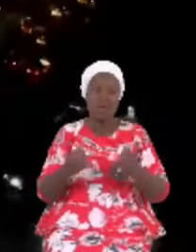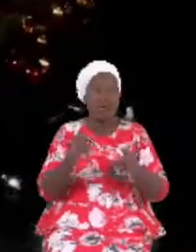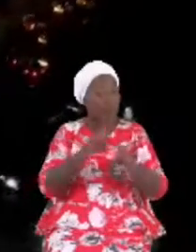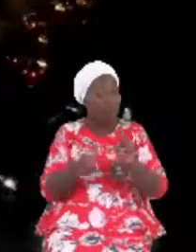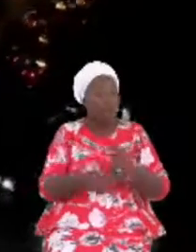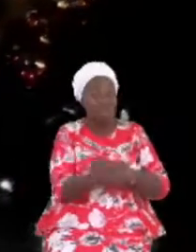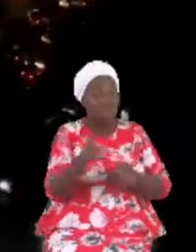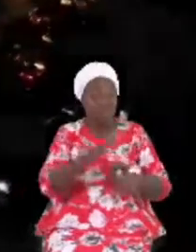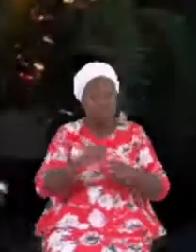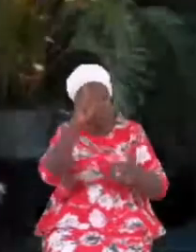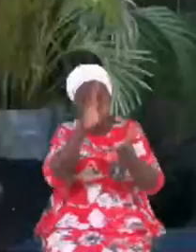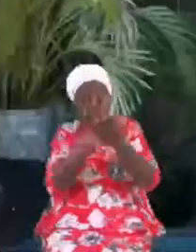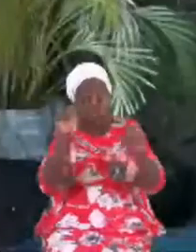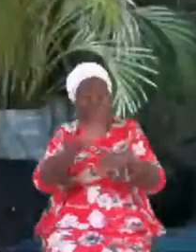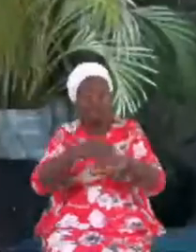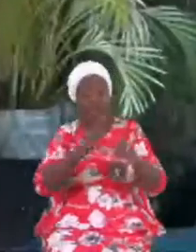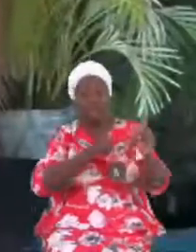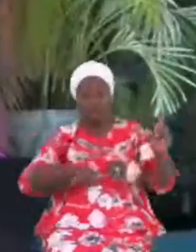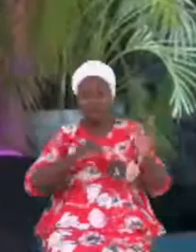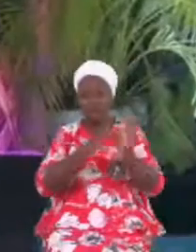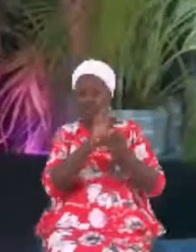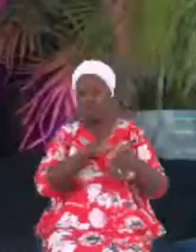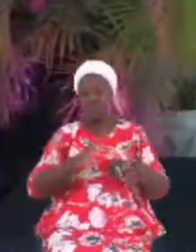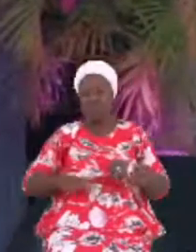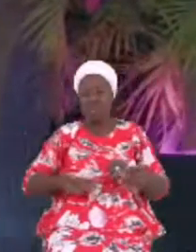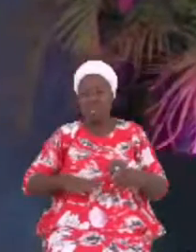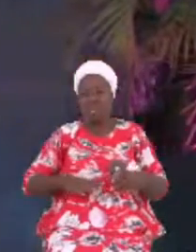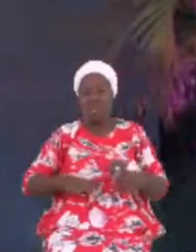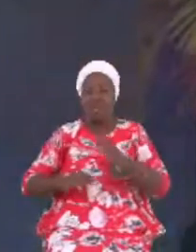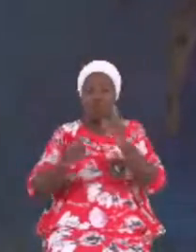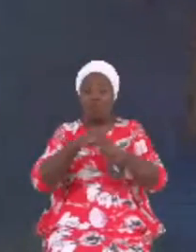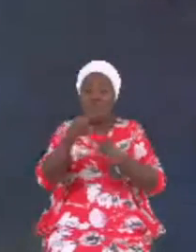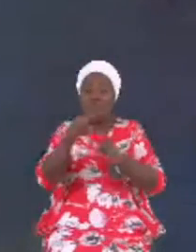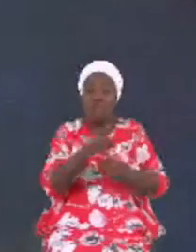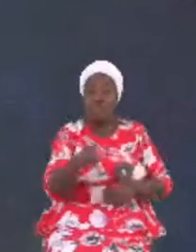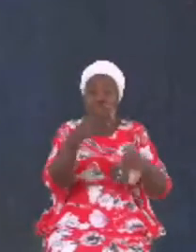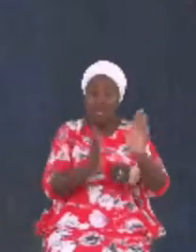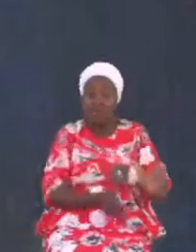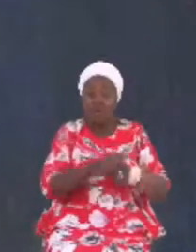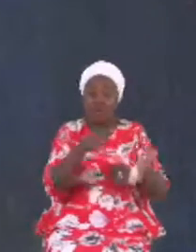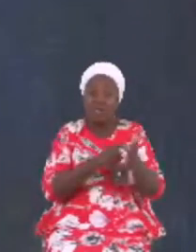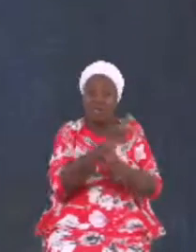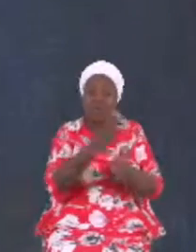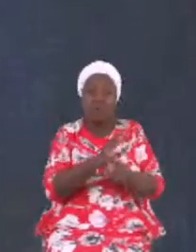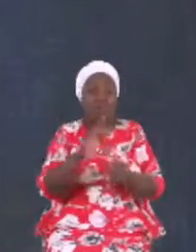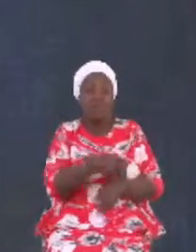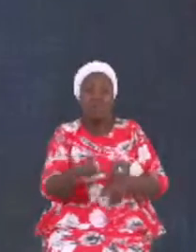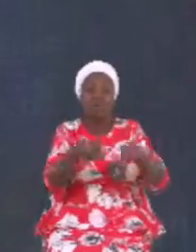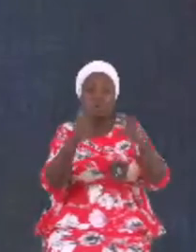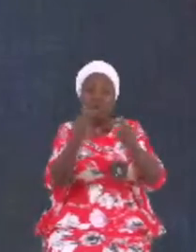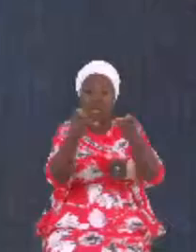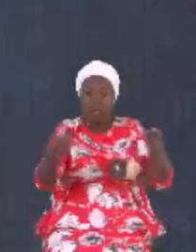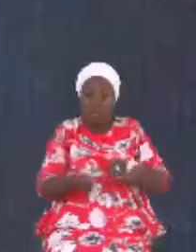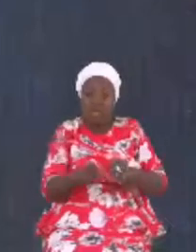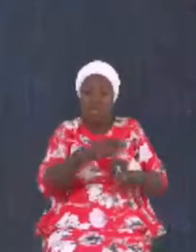Mais ils ne croient pas au Seigneur Jésus-Christ. Quand ils vont quitter ce monde, ils iront dans un lieu